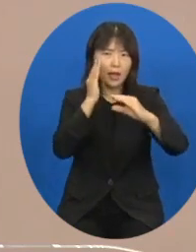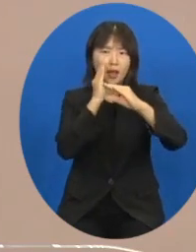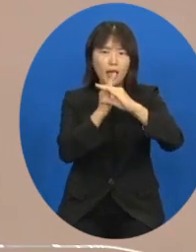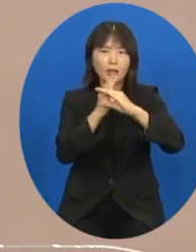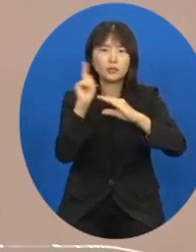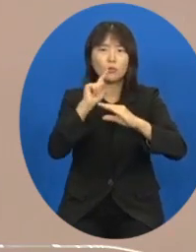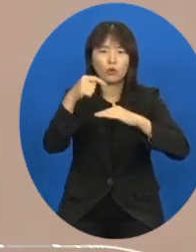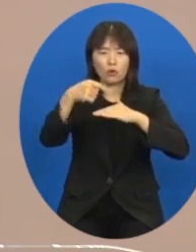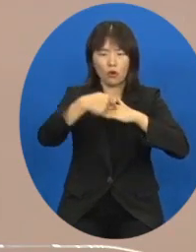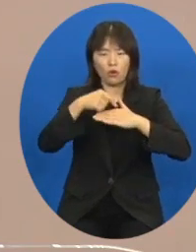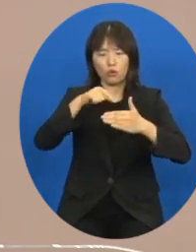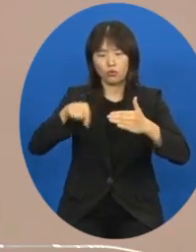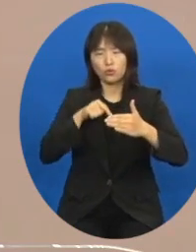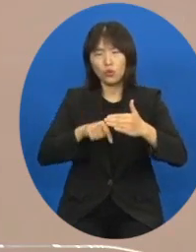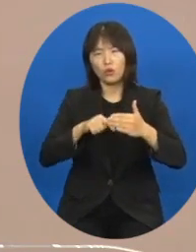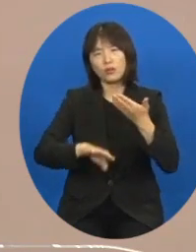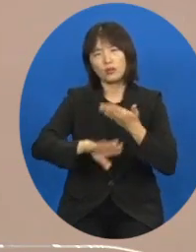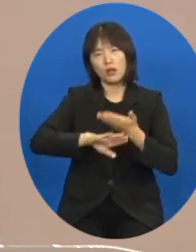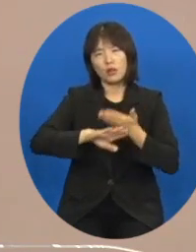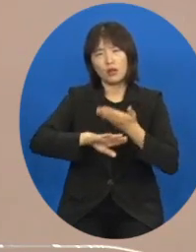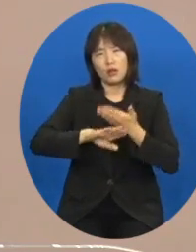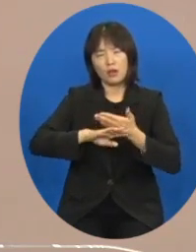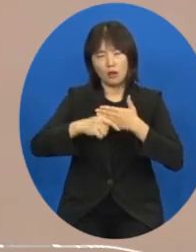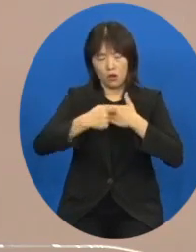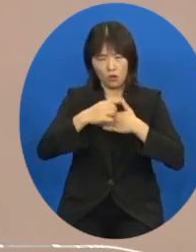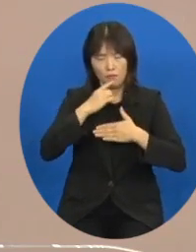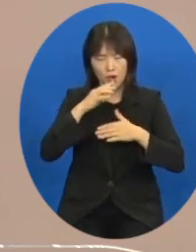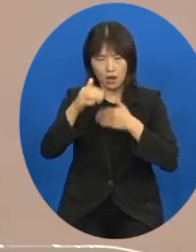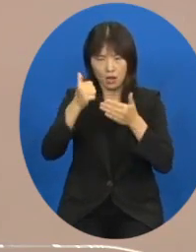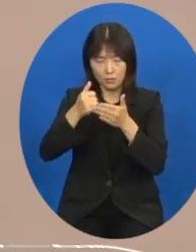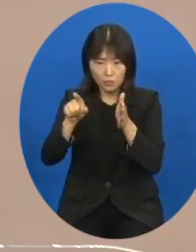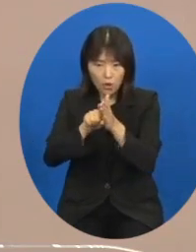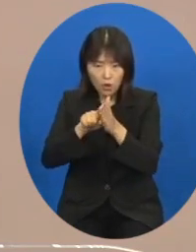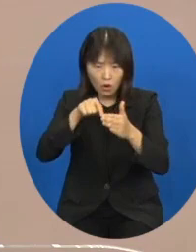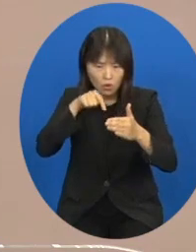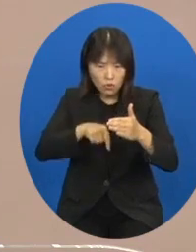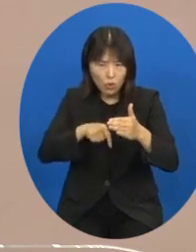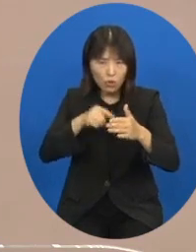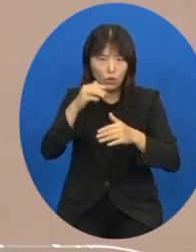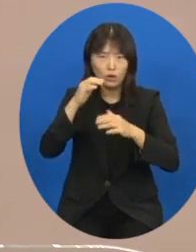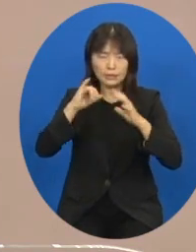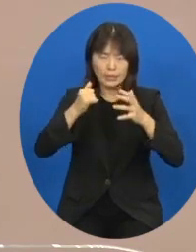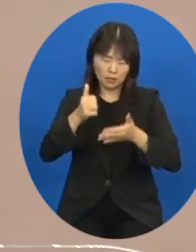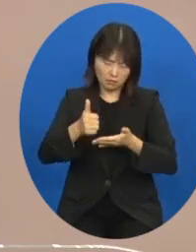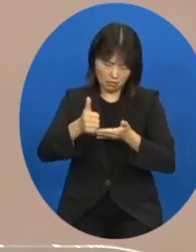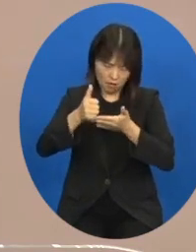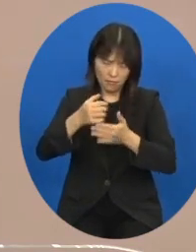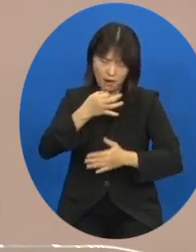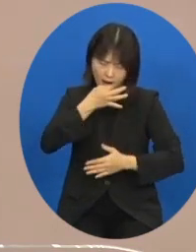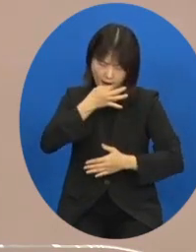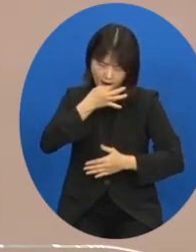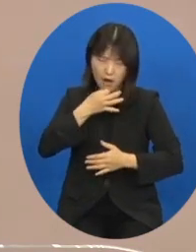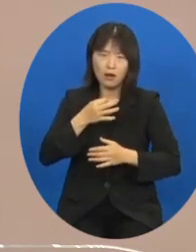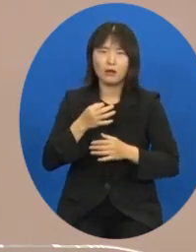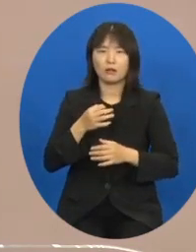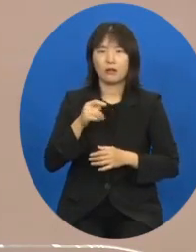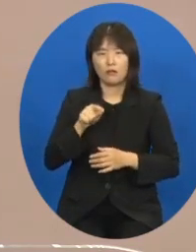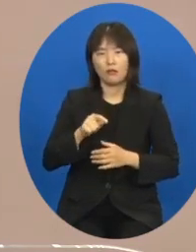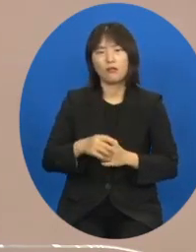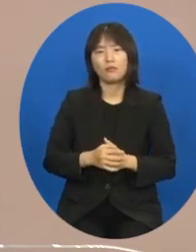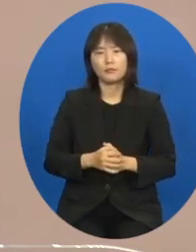다른 겁니다. 겉으로만 하나님을 믿지 속으로는 세상을 섬기고 탐심을 가지고 있는